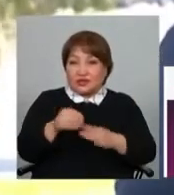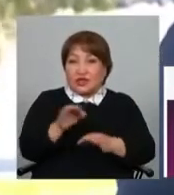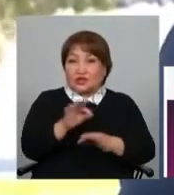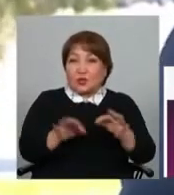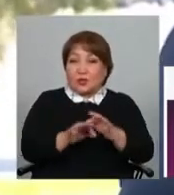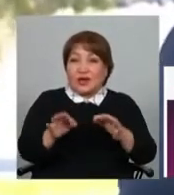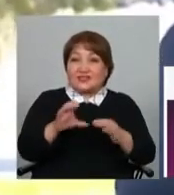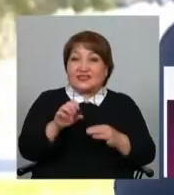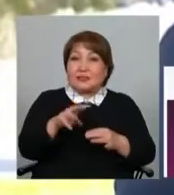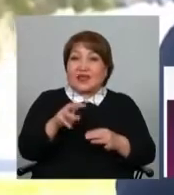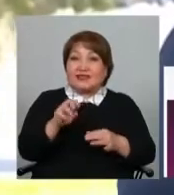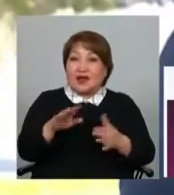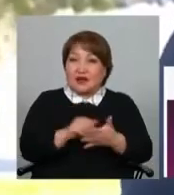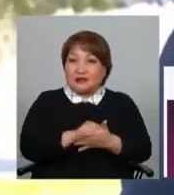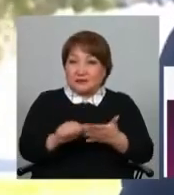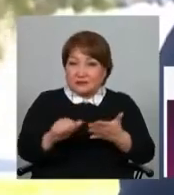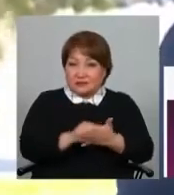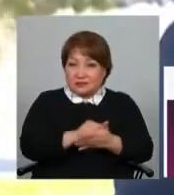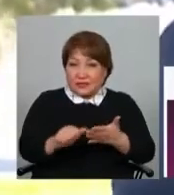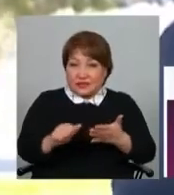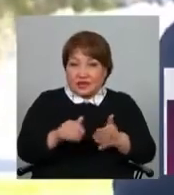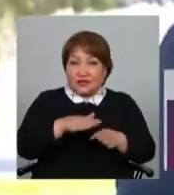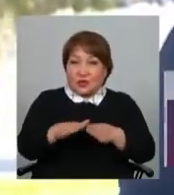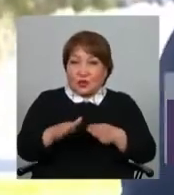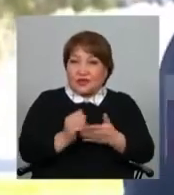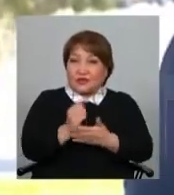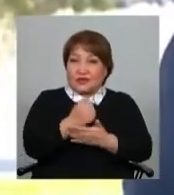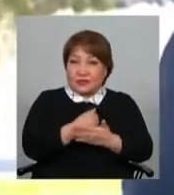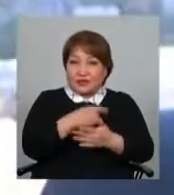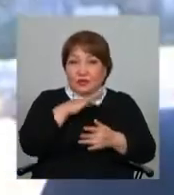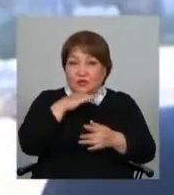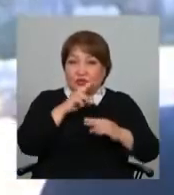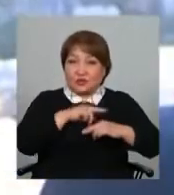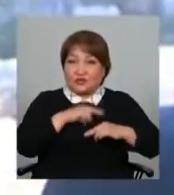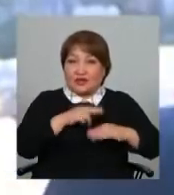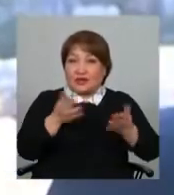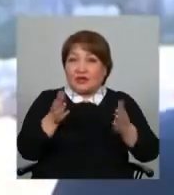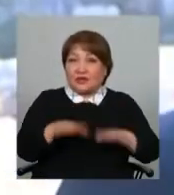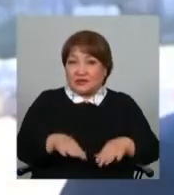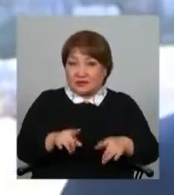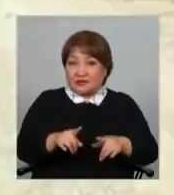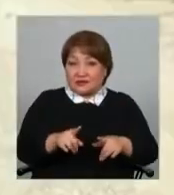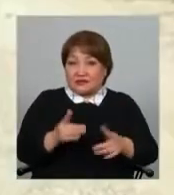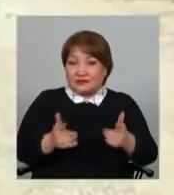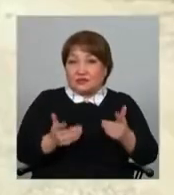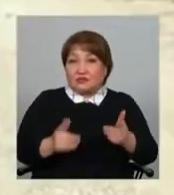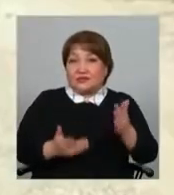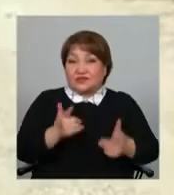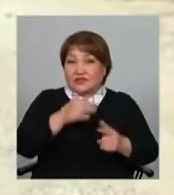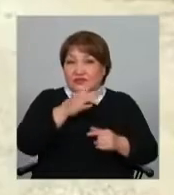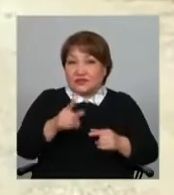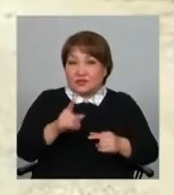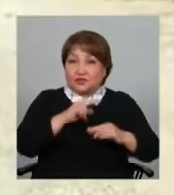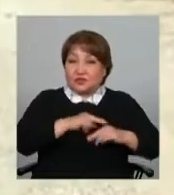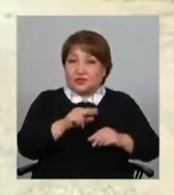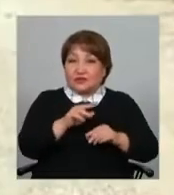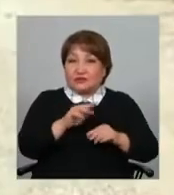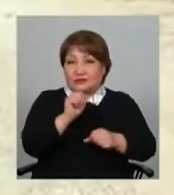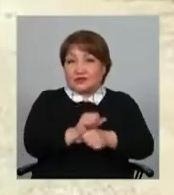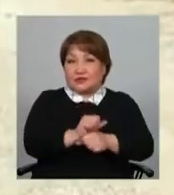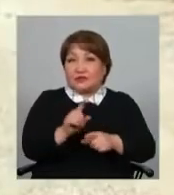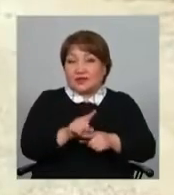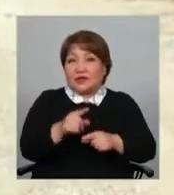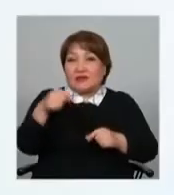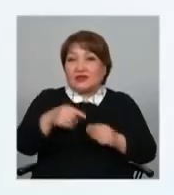құжаттарын толығымен бекітпеген, көп жұмыстар қалып кеткен. Бүгінгі таңға ол жұмыс тоқтап тұр. Әкімдік өкілі қалған 1000-нан аса